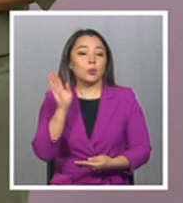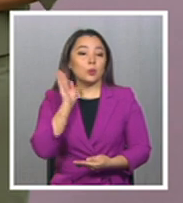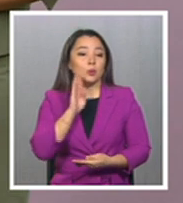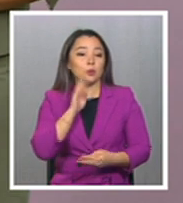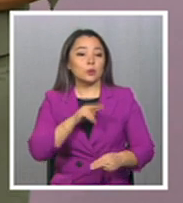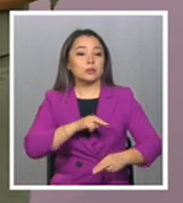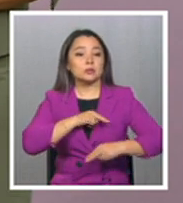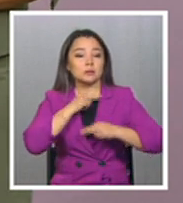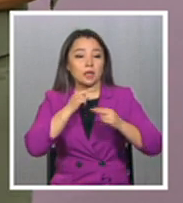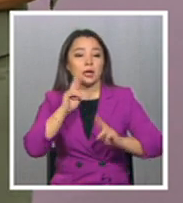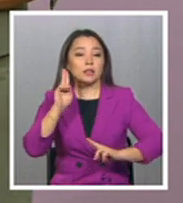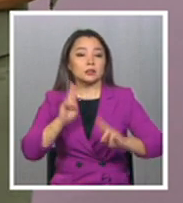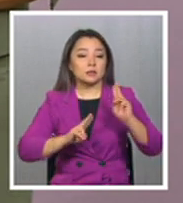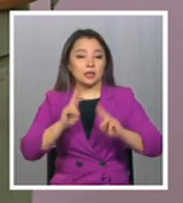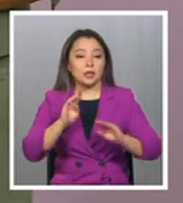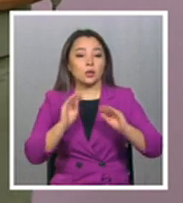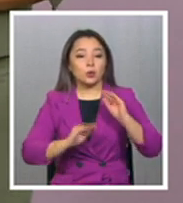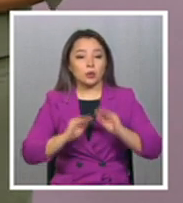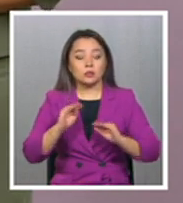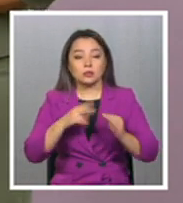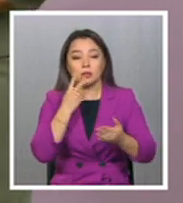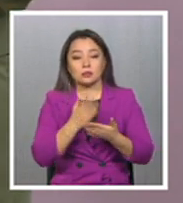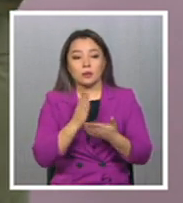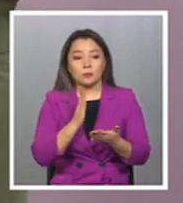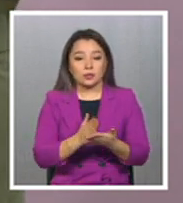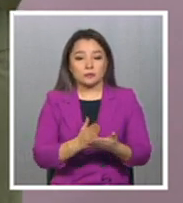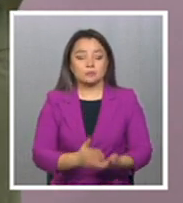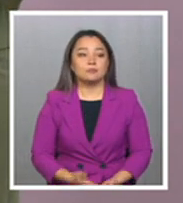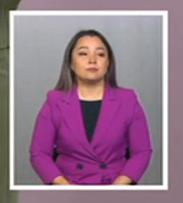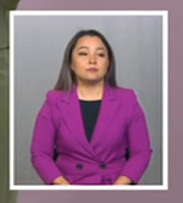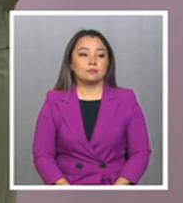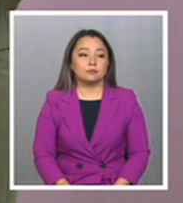болу ережелерін құрастырып көріңдер.